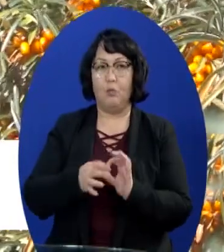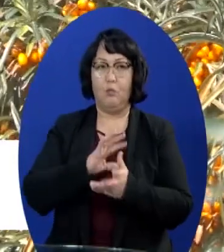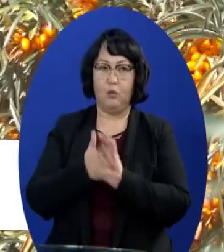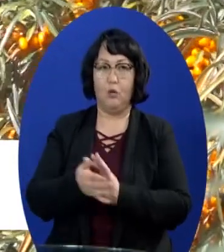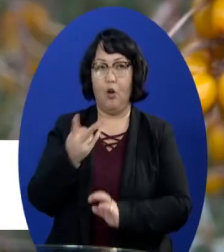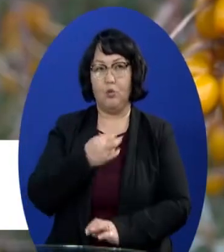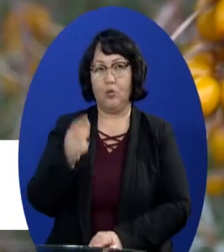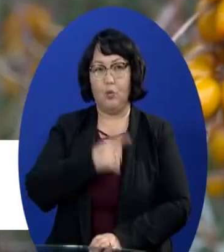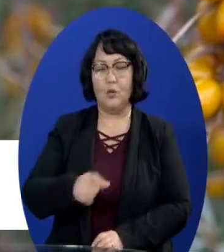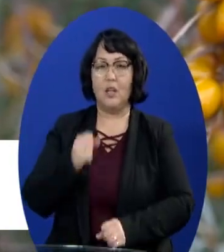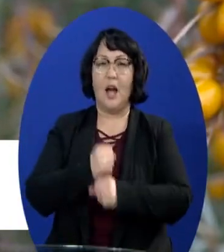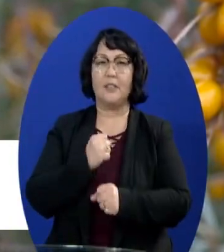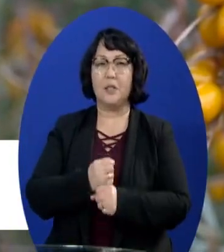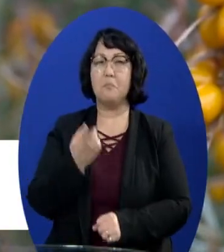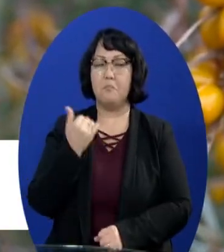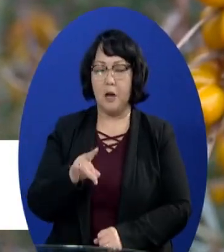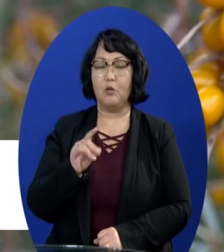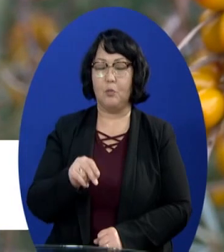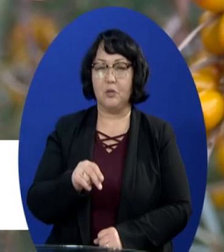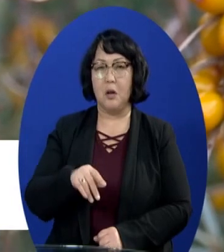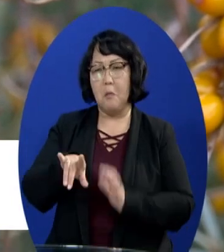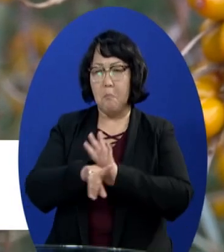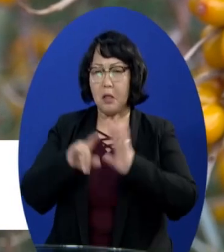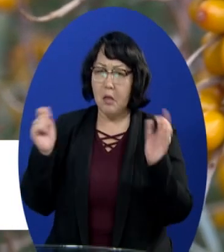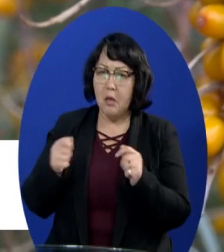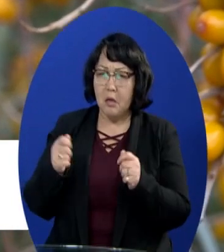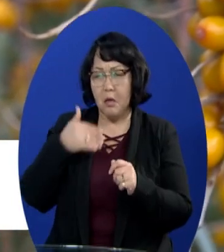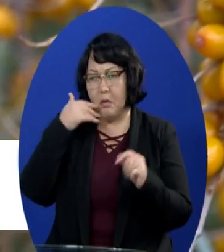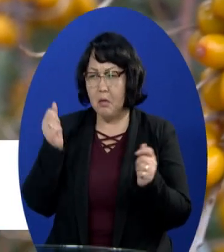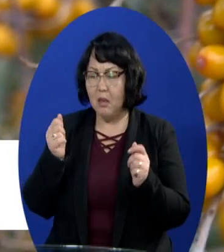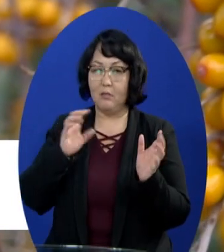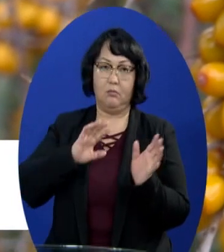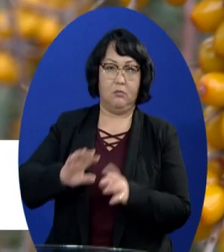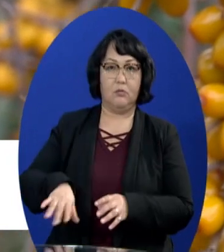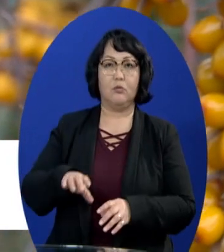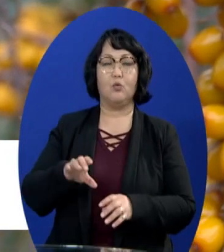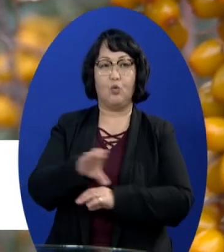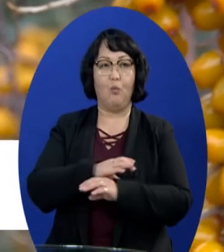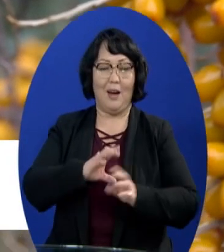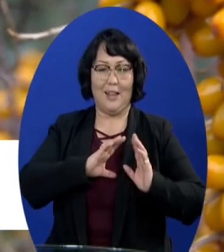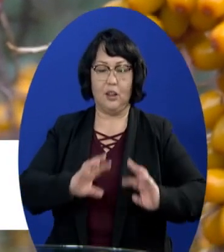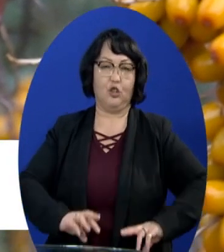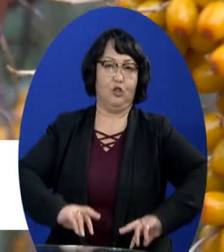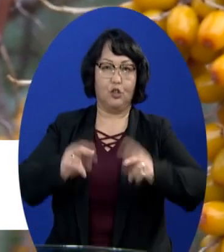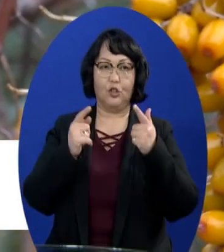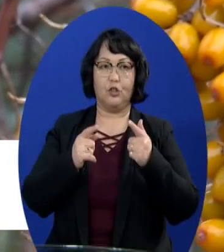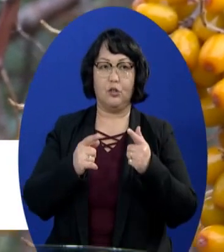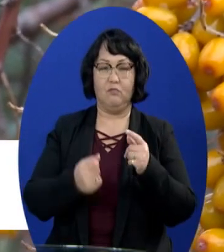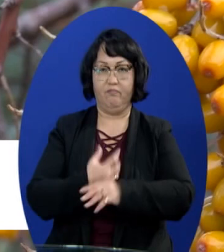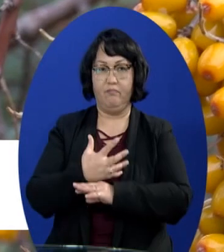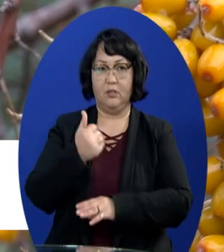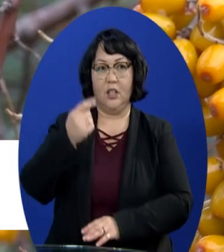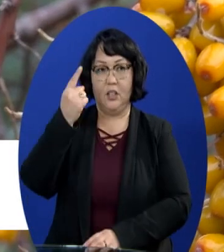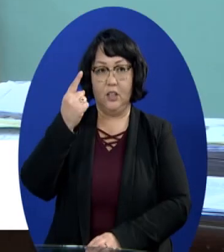200 хүн ажлын байртай болсон. Ганц мал аж ахуйгаар амжиргаа залгуулдаг байсан сумынхны хувьд ч сэтгэлгээ нь өөрчлөгдөх болжээ. Нэгдүгээр байгаль